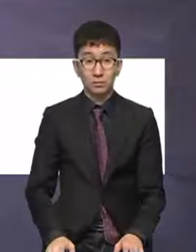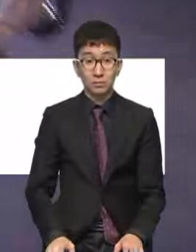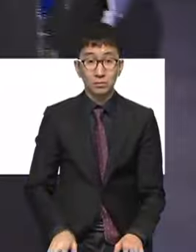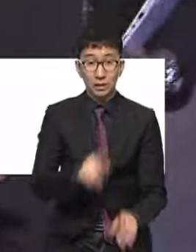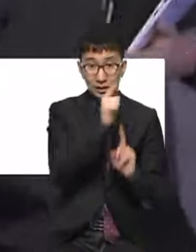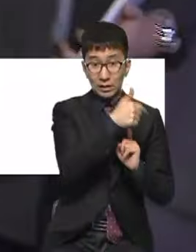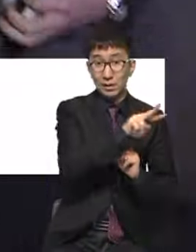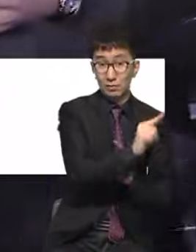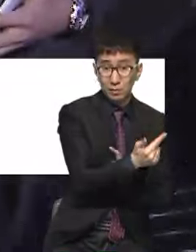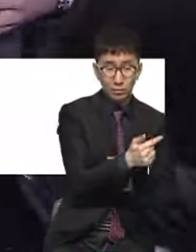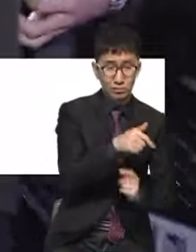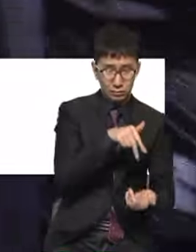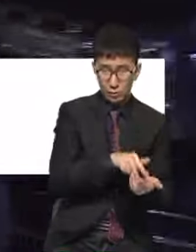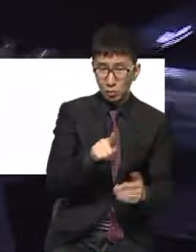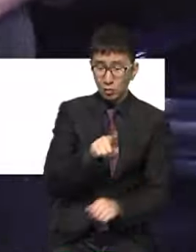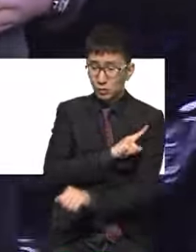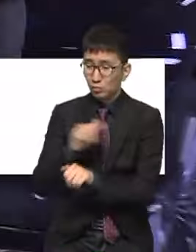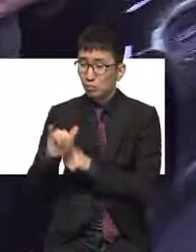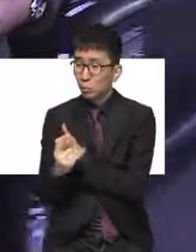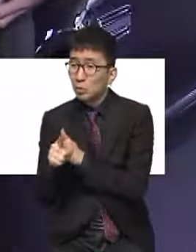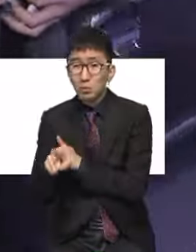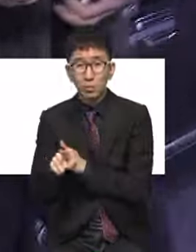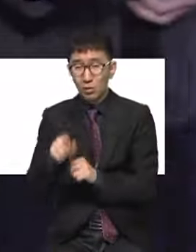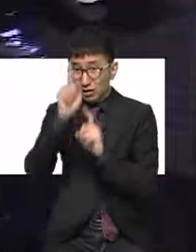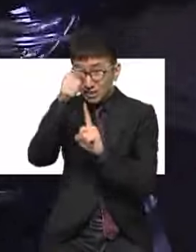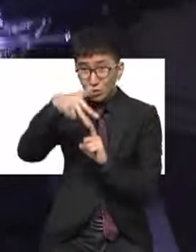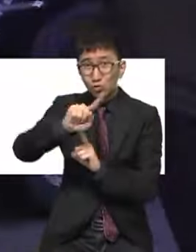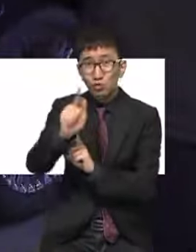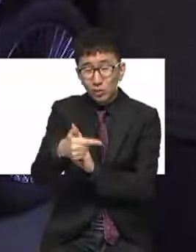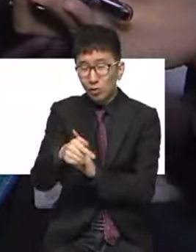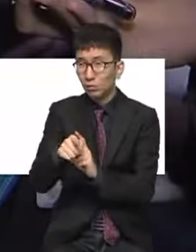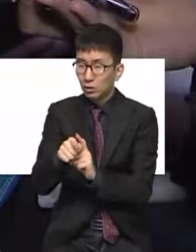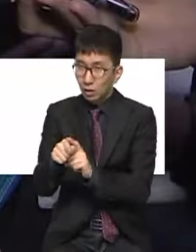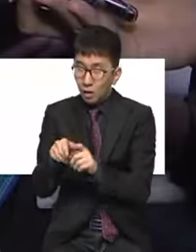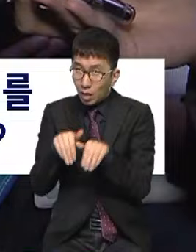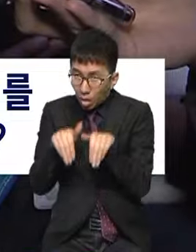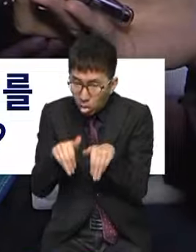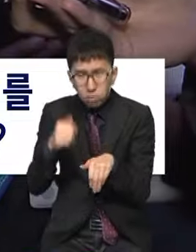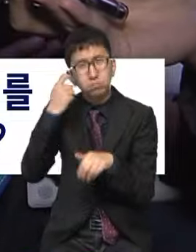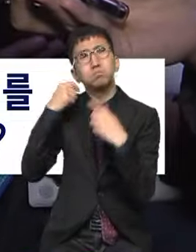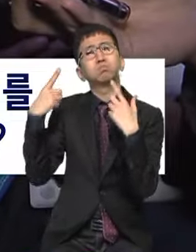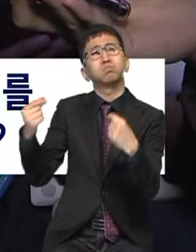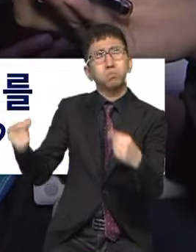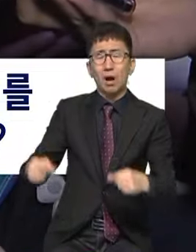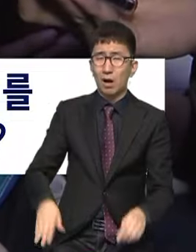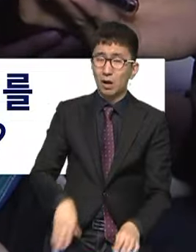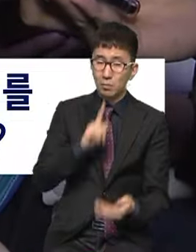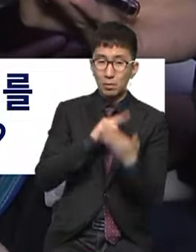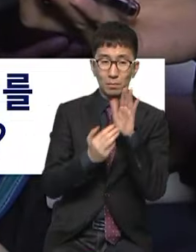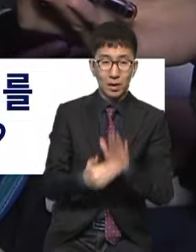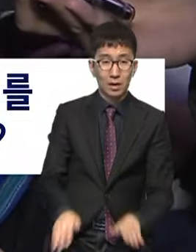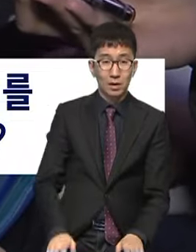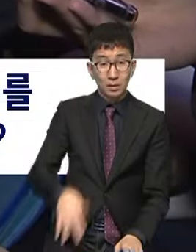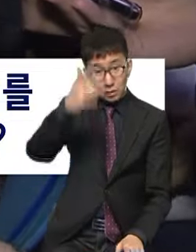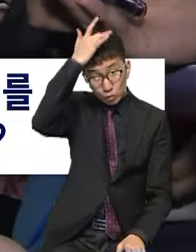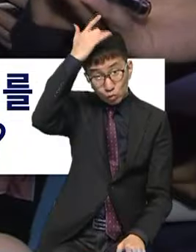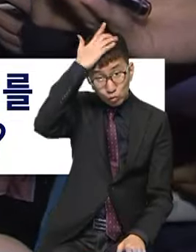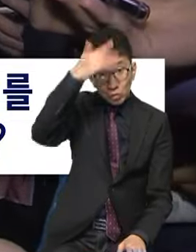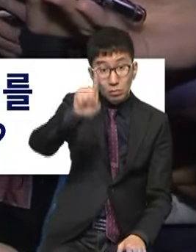대표 사당임을 공식 의결했다며 강하게 반발했습니다. 전두환이 지금 나라가